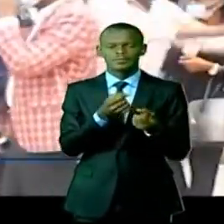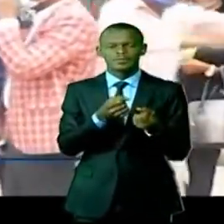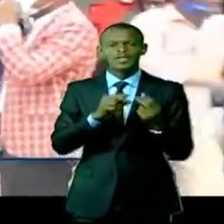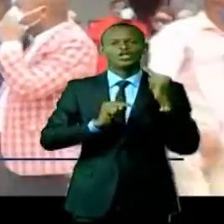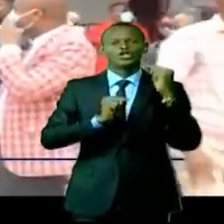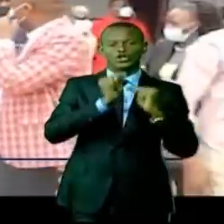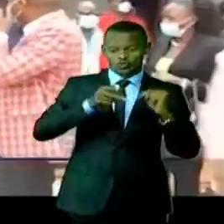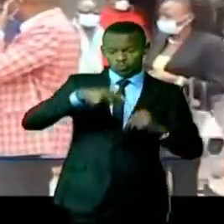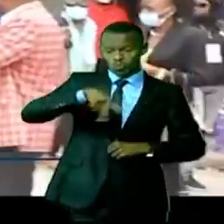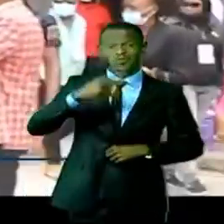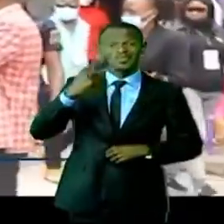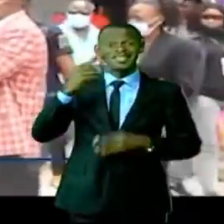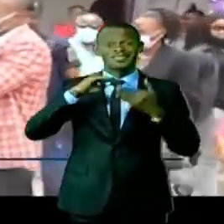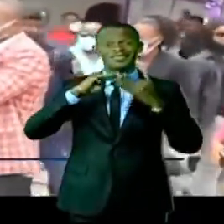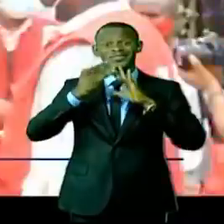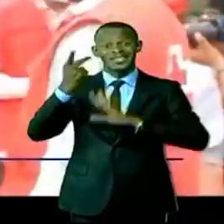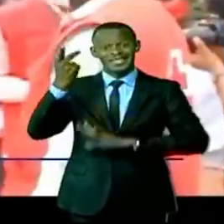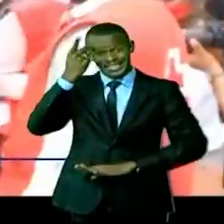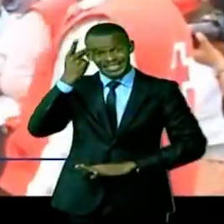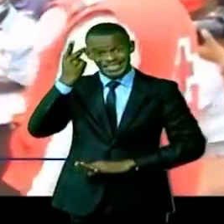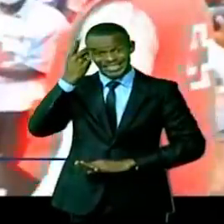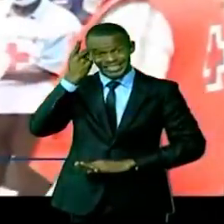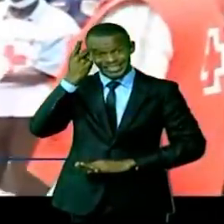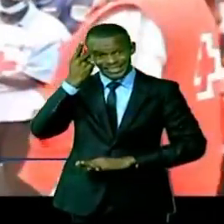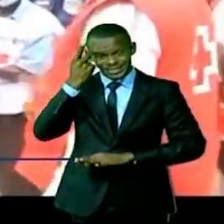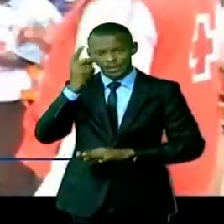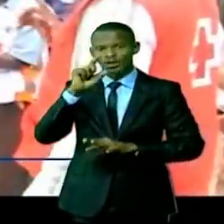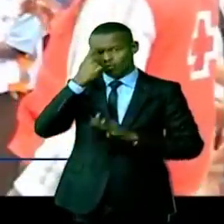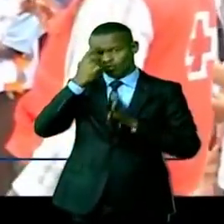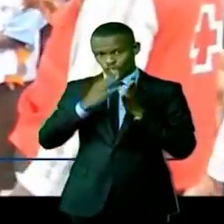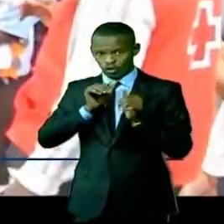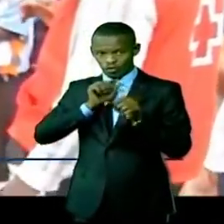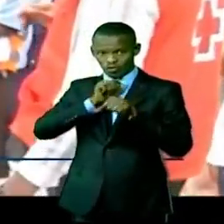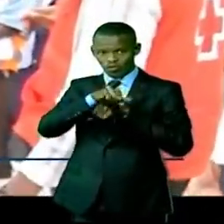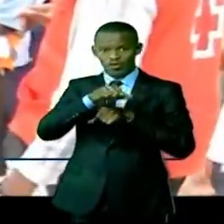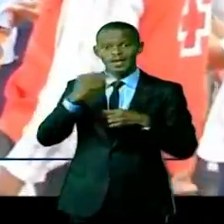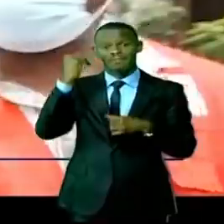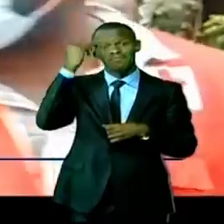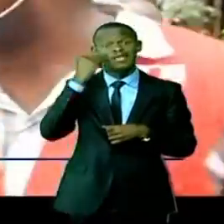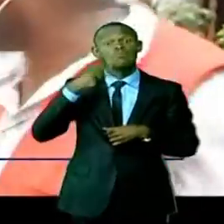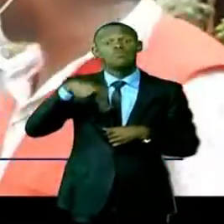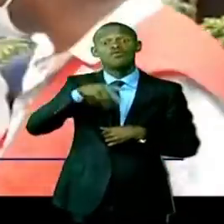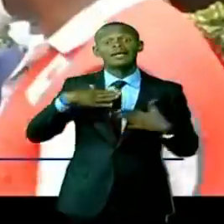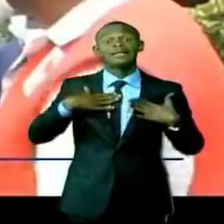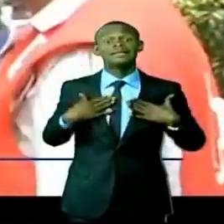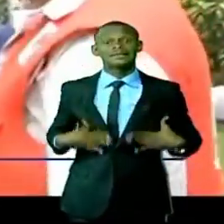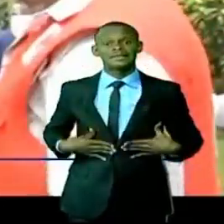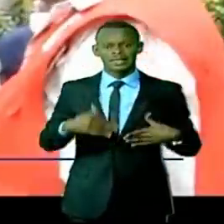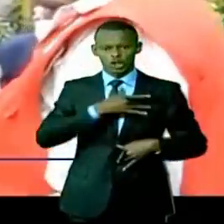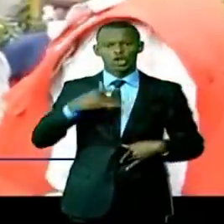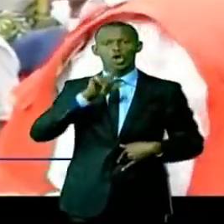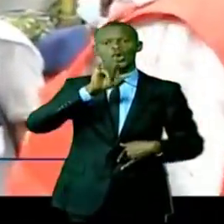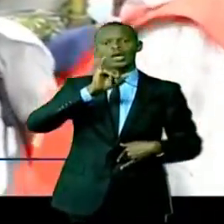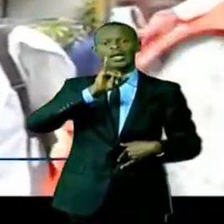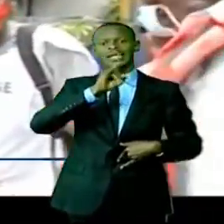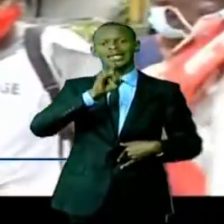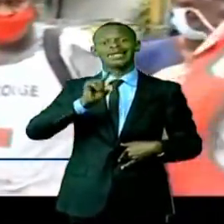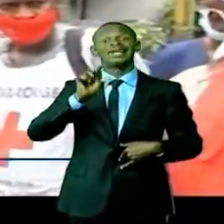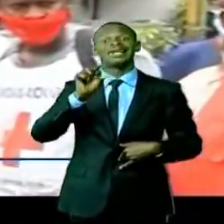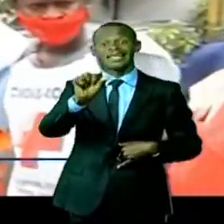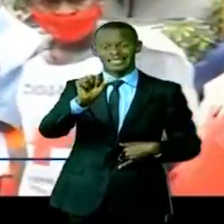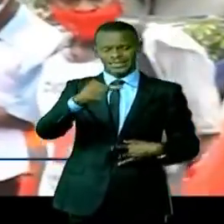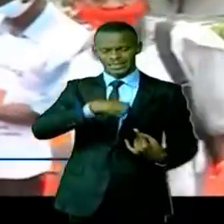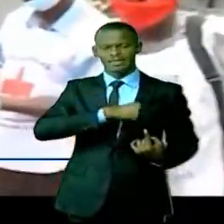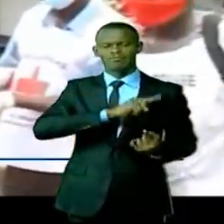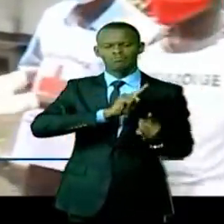de la Santé de Kinshasa, Lisa Nemba, est allée au chevet des rescapés, en instruisant aux médecins chefs des zones